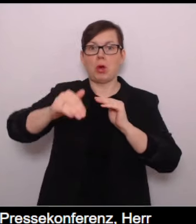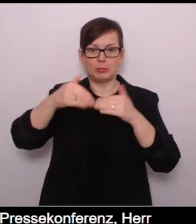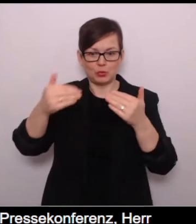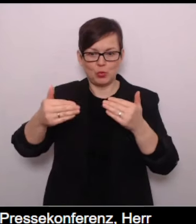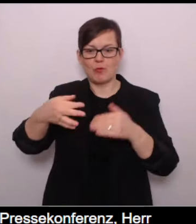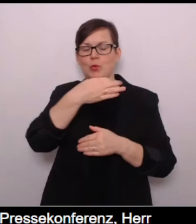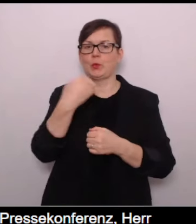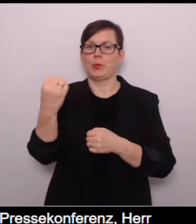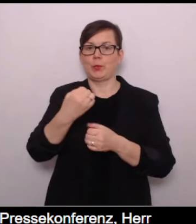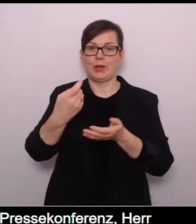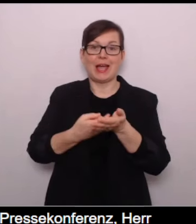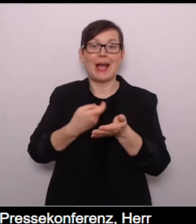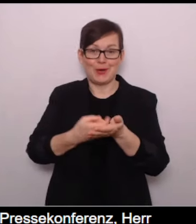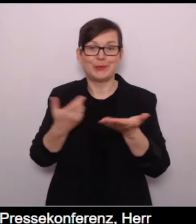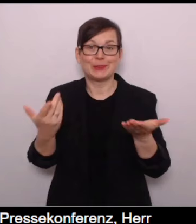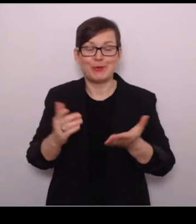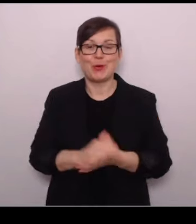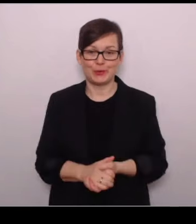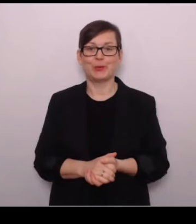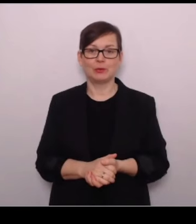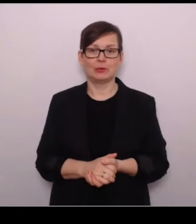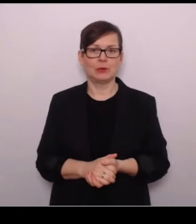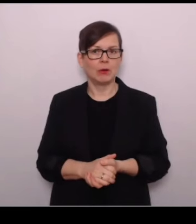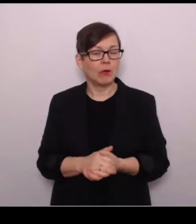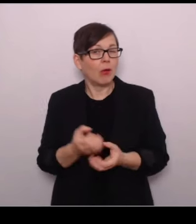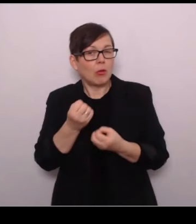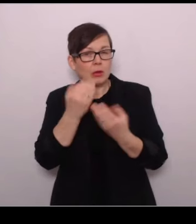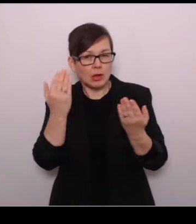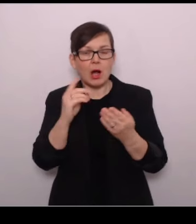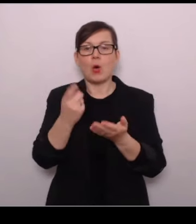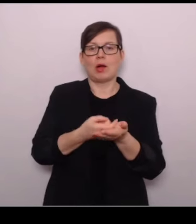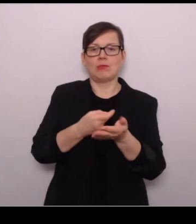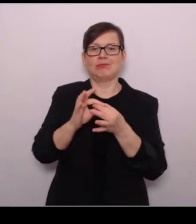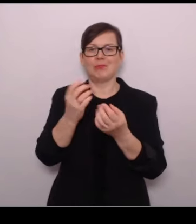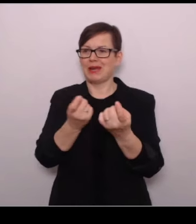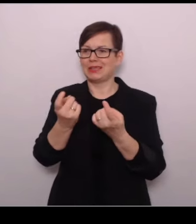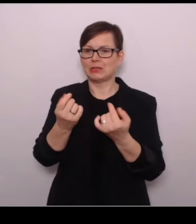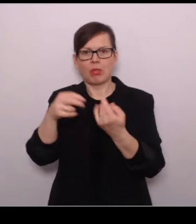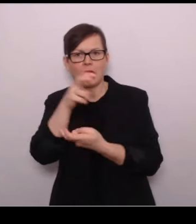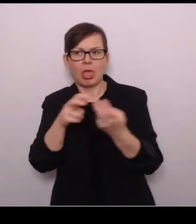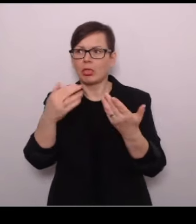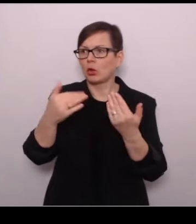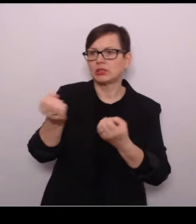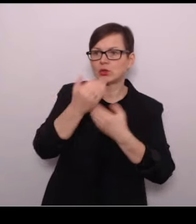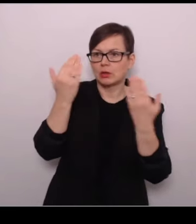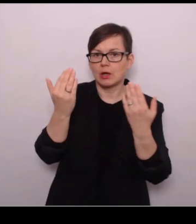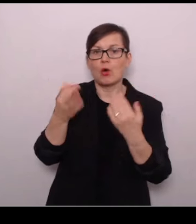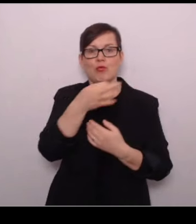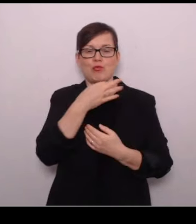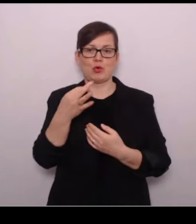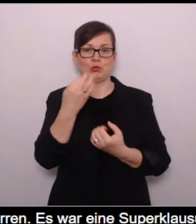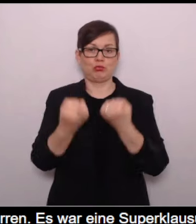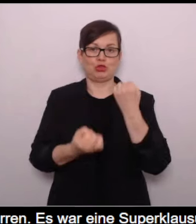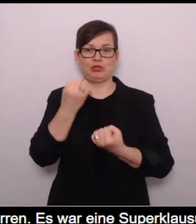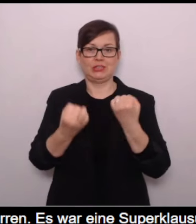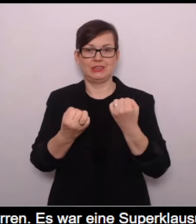Energiepreise und erstmals seit langer Zeit wieder eine Rezession bedeuten erhebliche Herausforderungen. Die weithin nicht gelöste